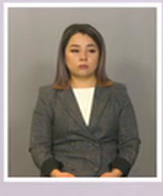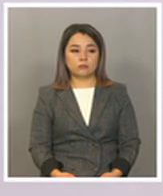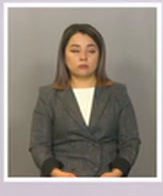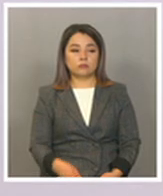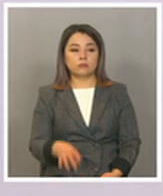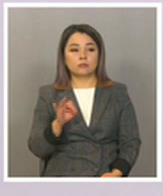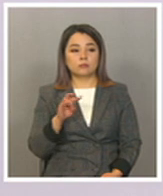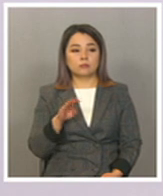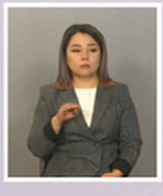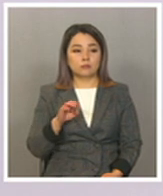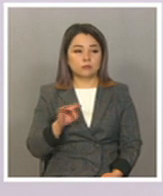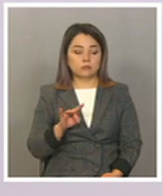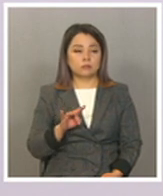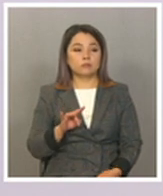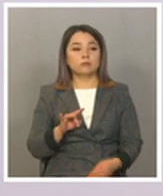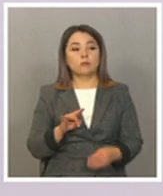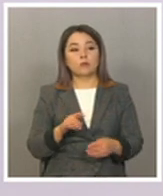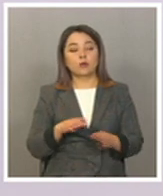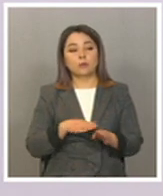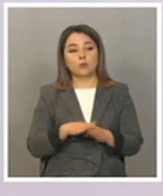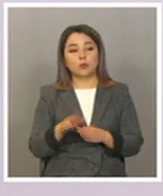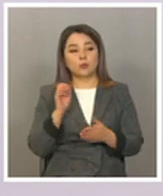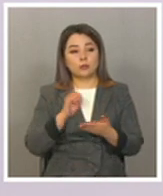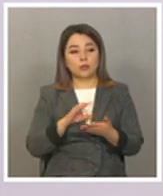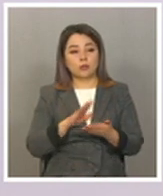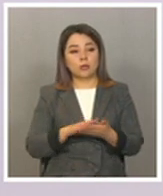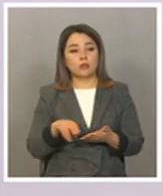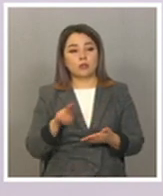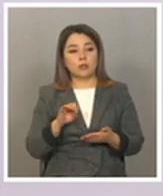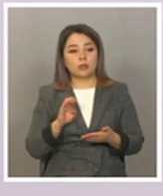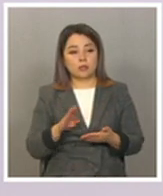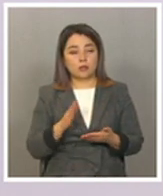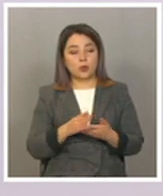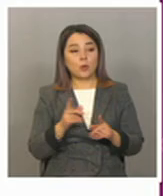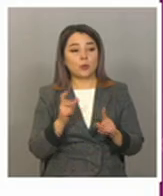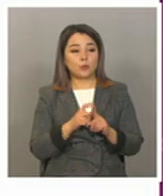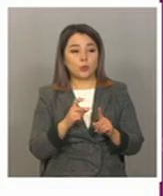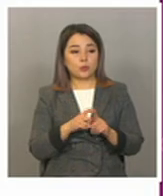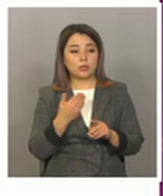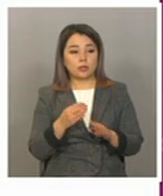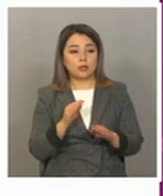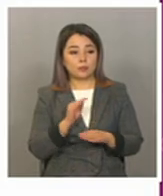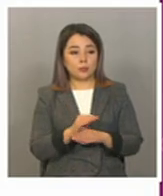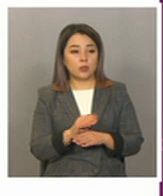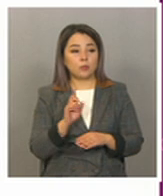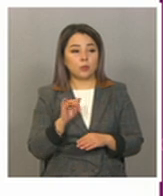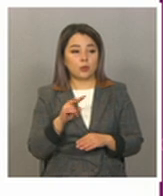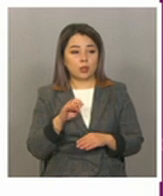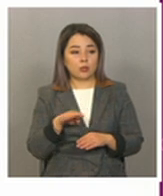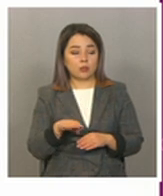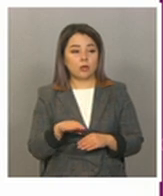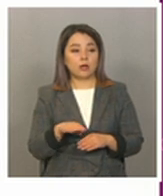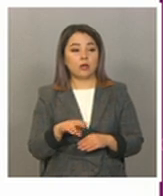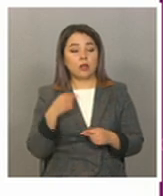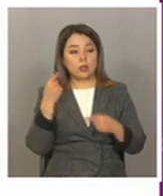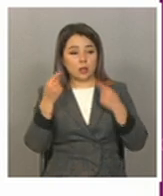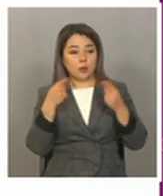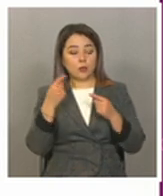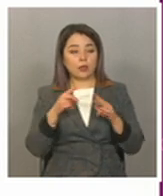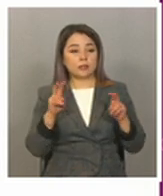Integer – бүтін сан. Dict – сөздіктер. Boolean – логикалық